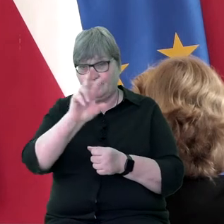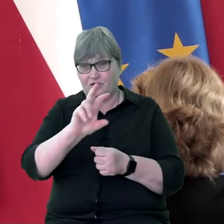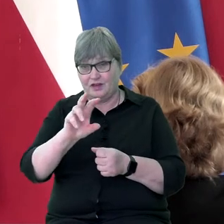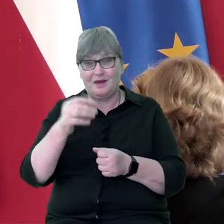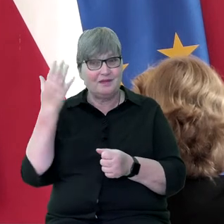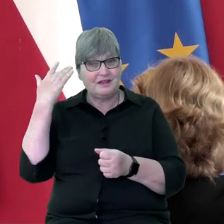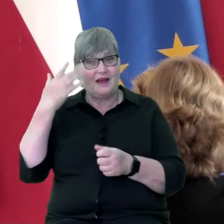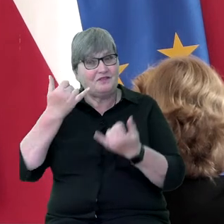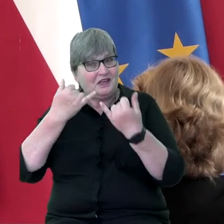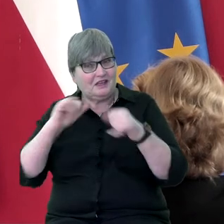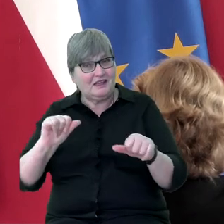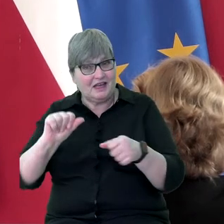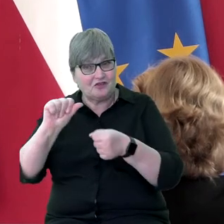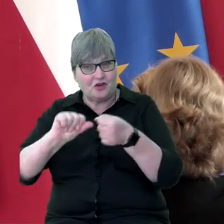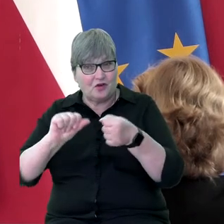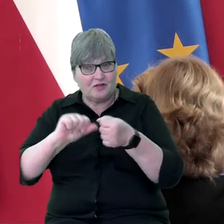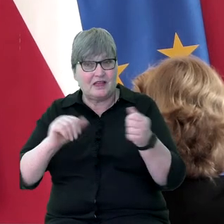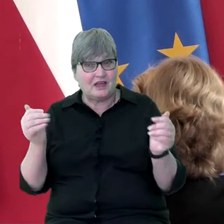za